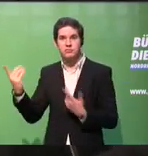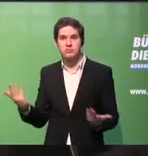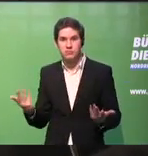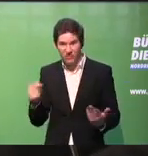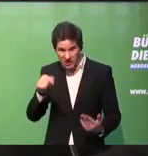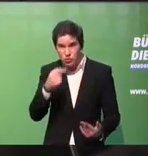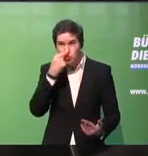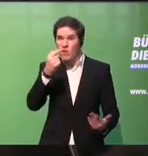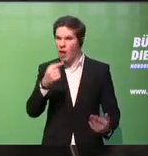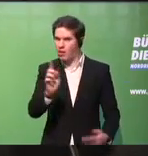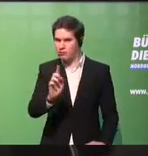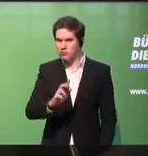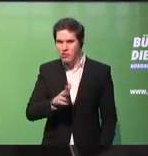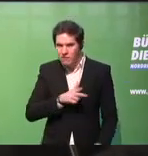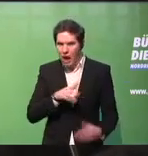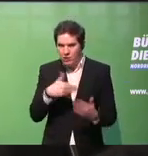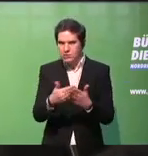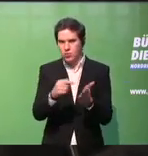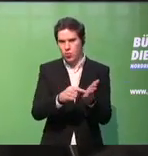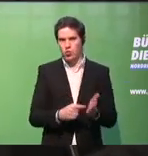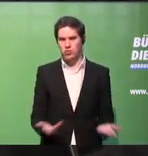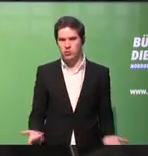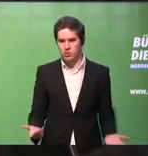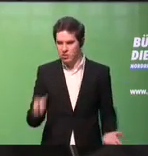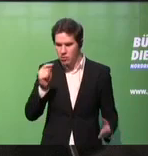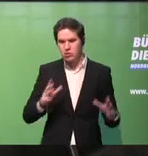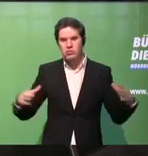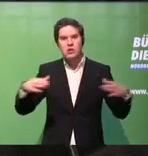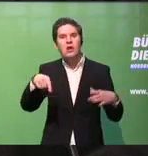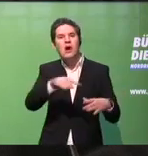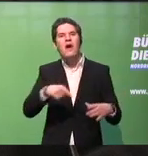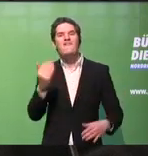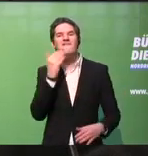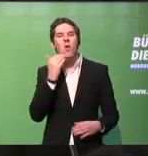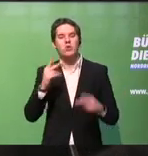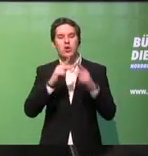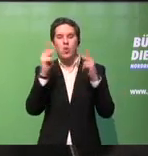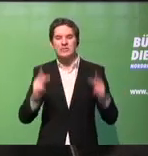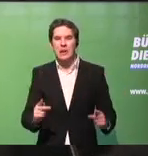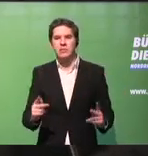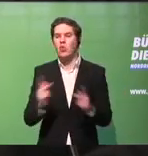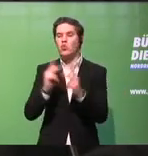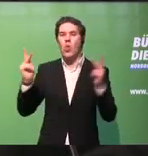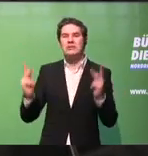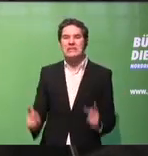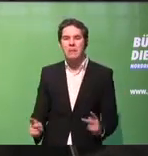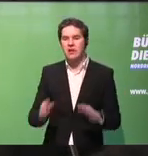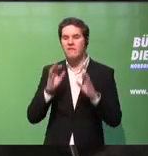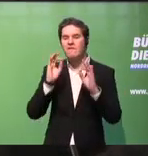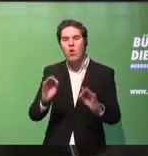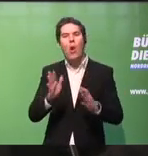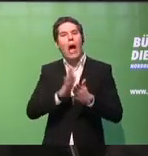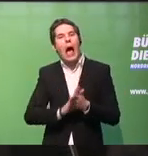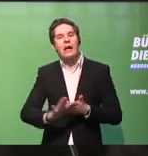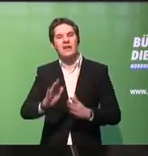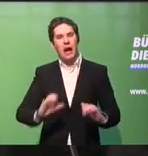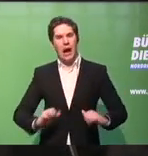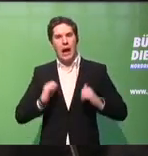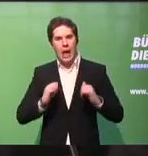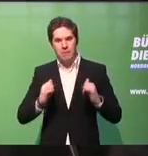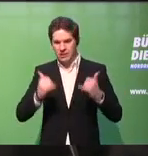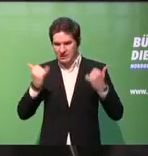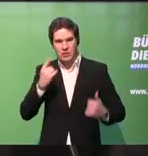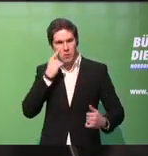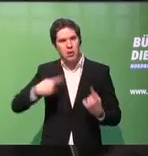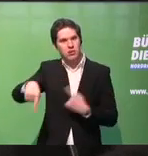Zufall, dass vor Ort gemeinschaftliche Wohnprojekte und Konzepte für ein entrümpeltes und vereinfachtes Leben entwickelt und